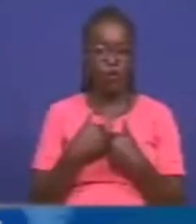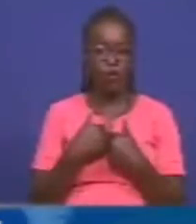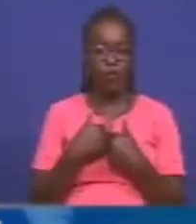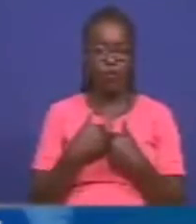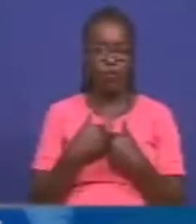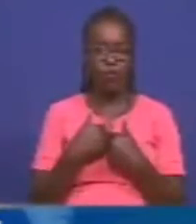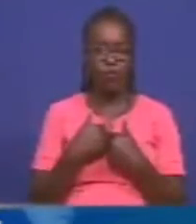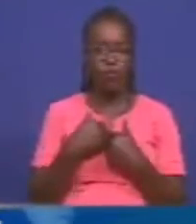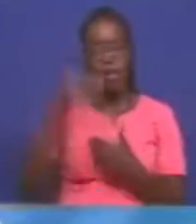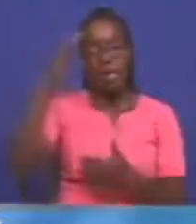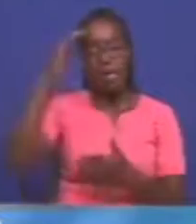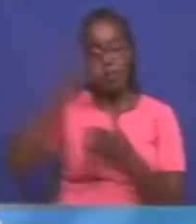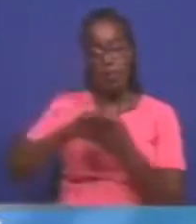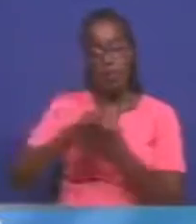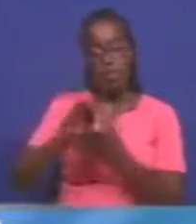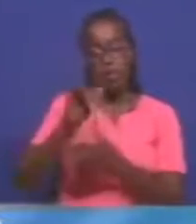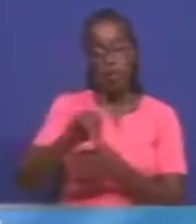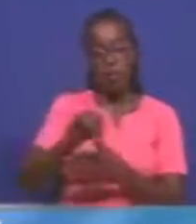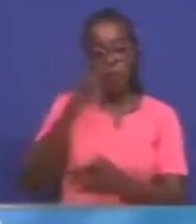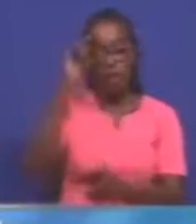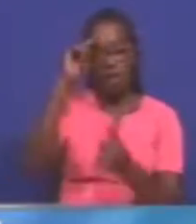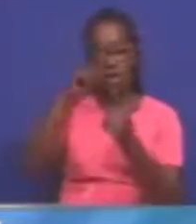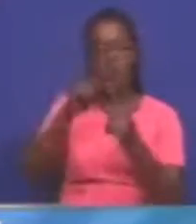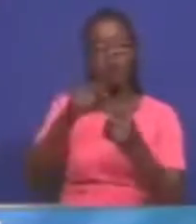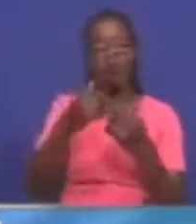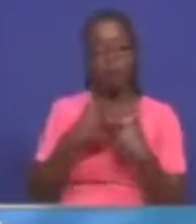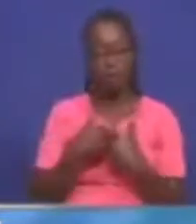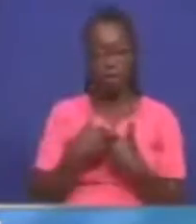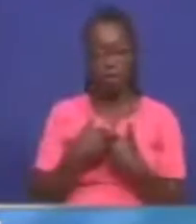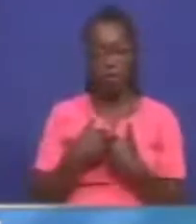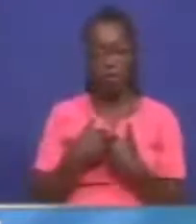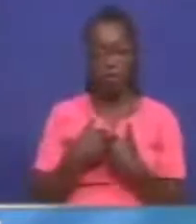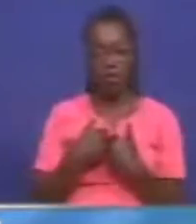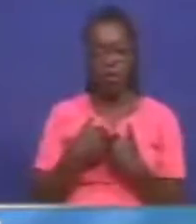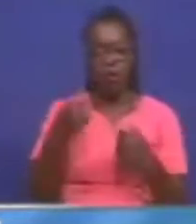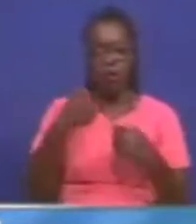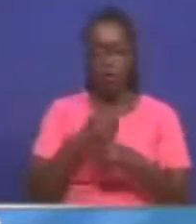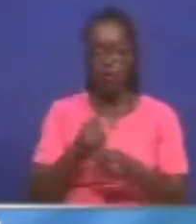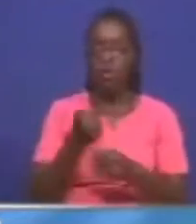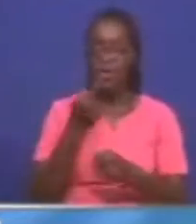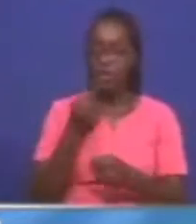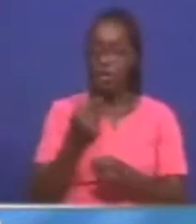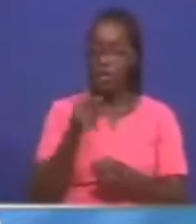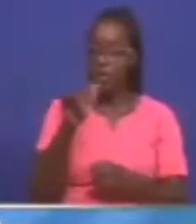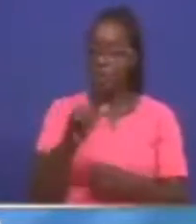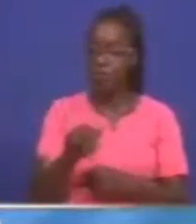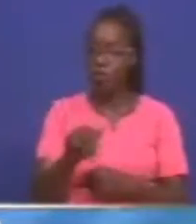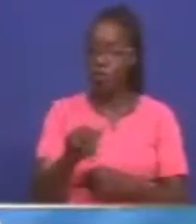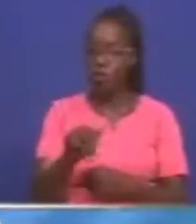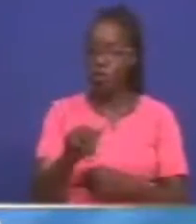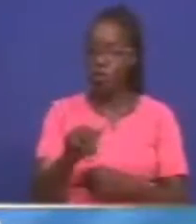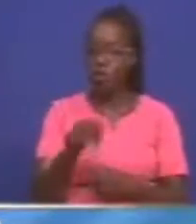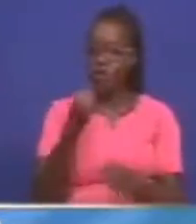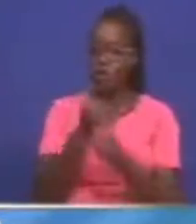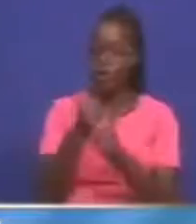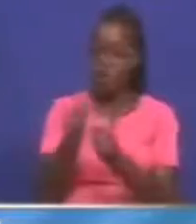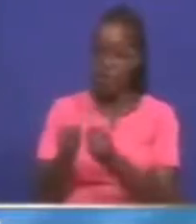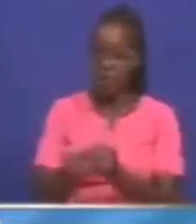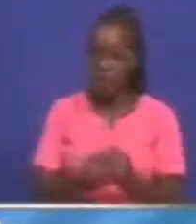na naamini ya kwamba tuko na nia ya kuhakikisha ya kwamba tukifanya